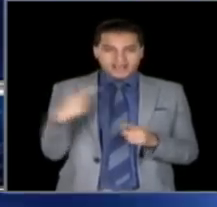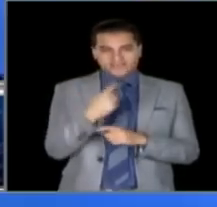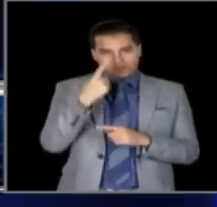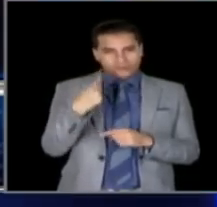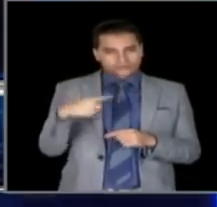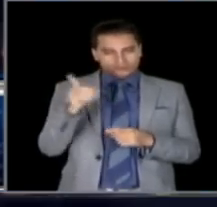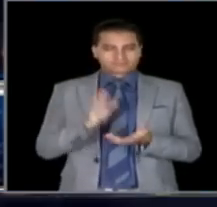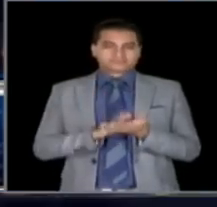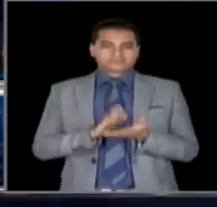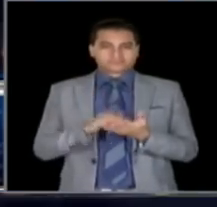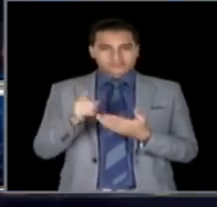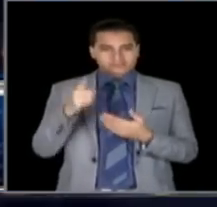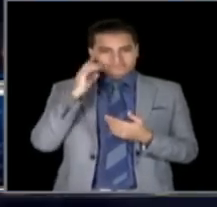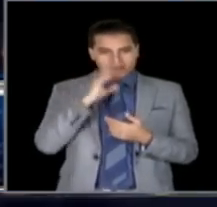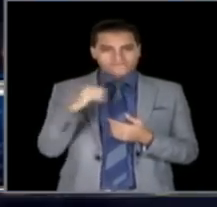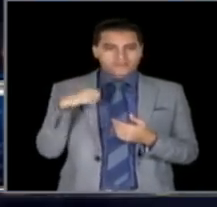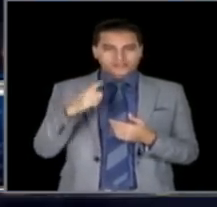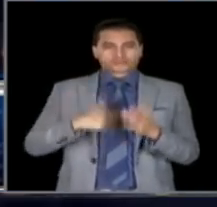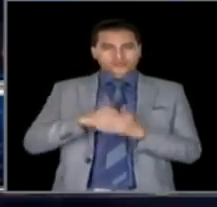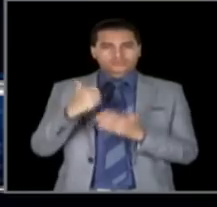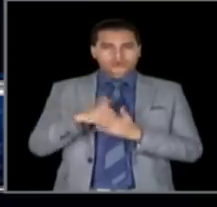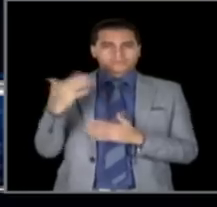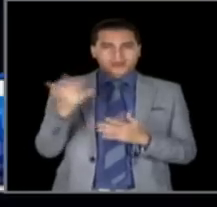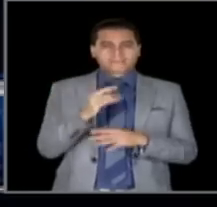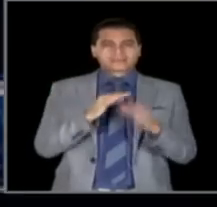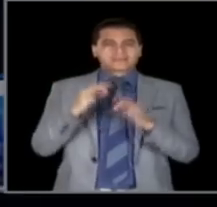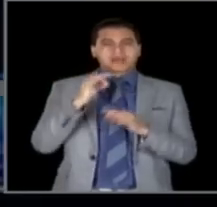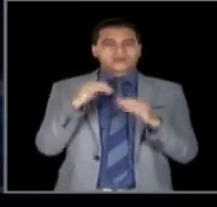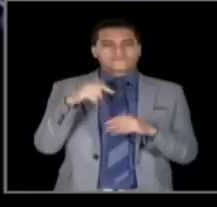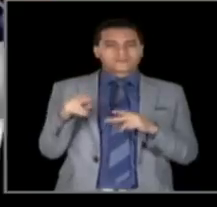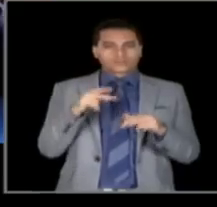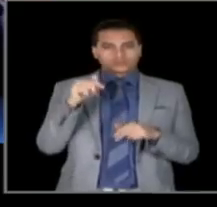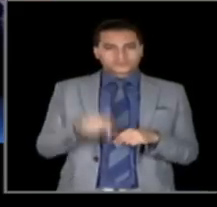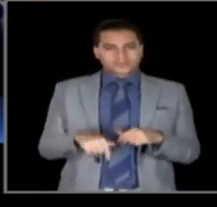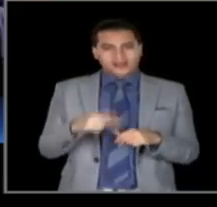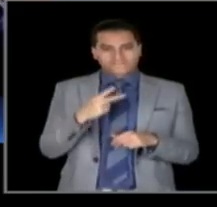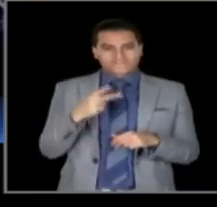طبعاً الانتر ميلان حصل على الدوري في الموسم ده